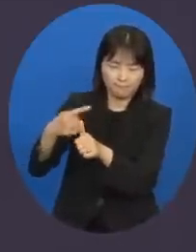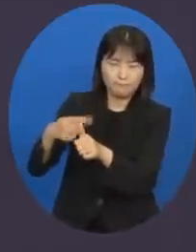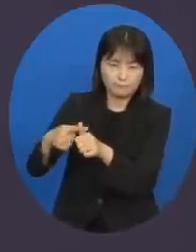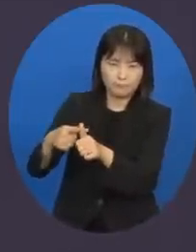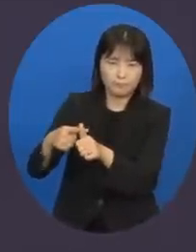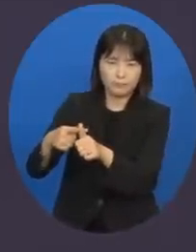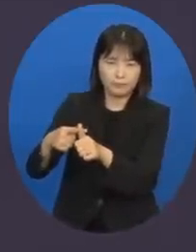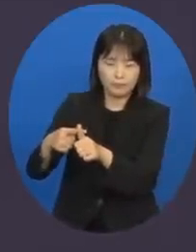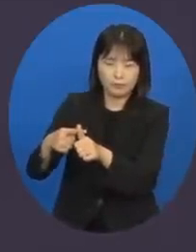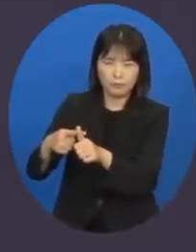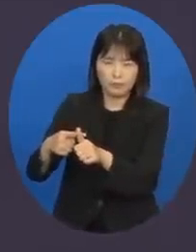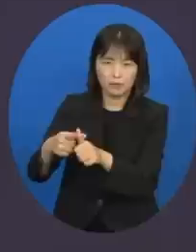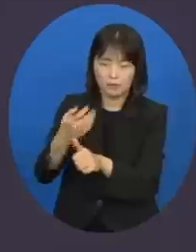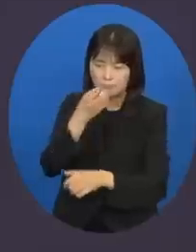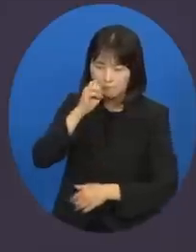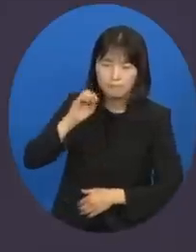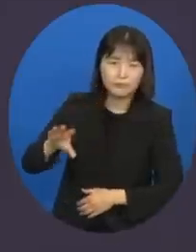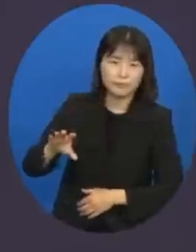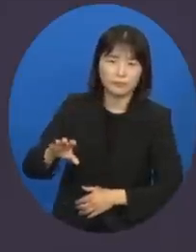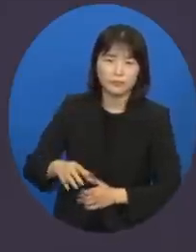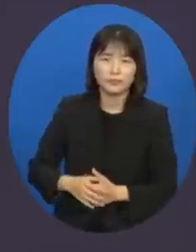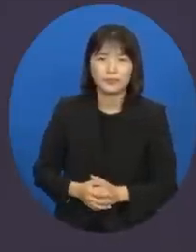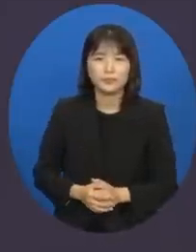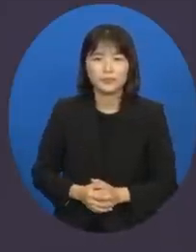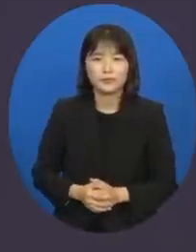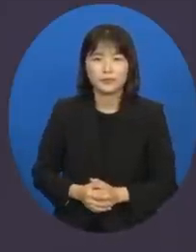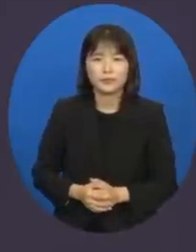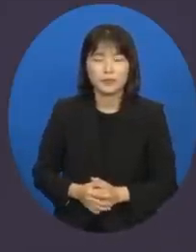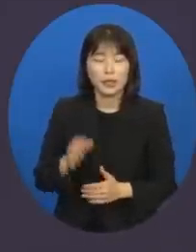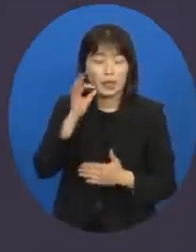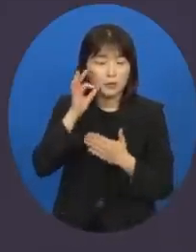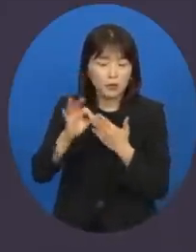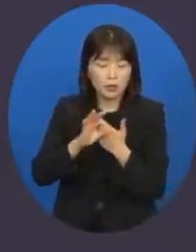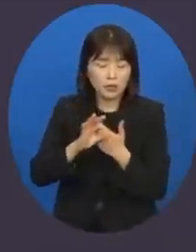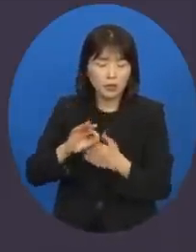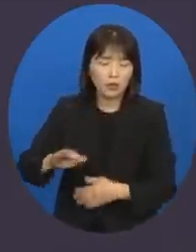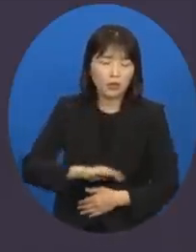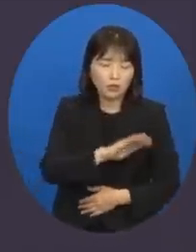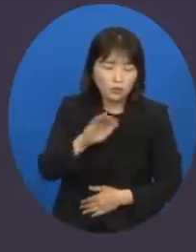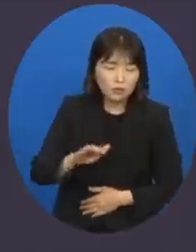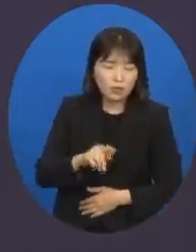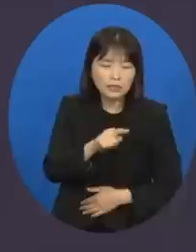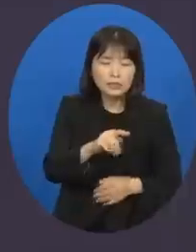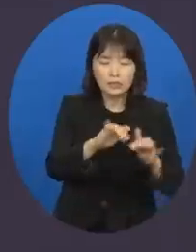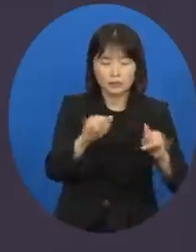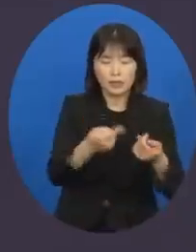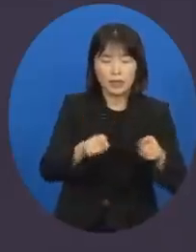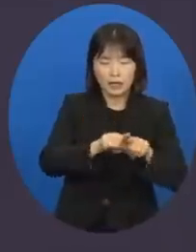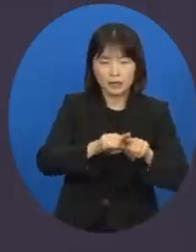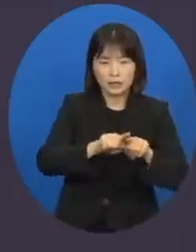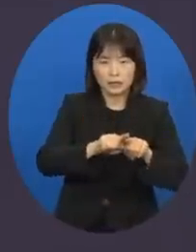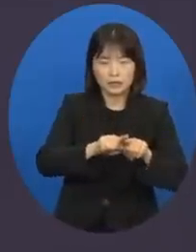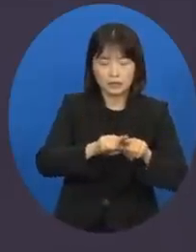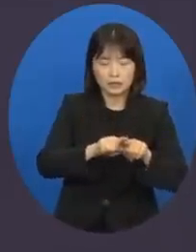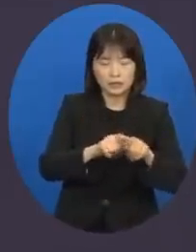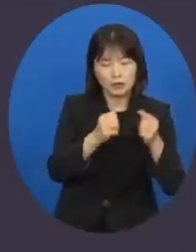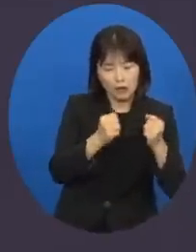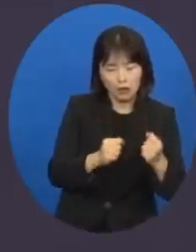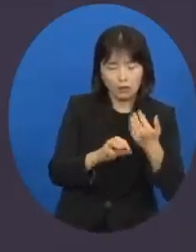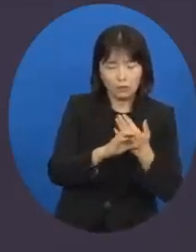비방하고 욕하는 것입니다. 만일 우리가 그 당시에 그 사람들과 함께 있었다면 과연 우리는